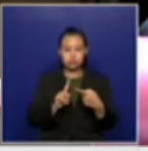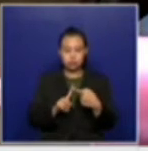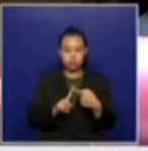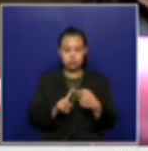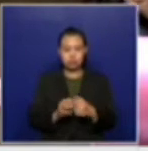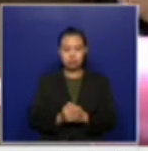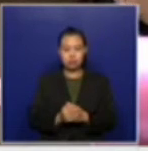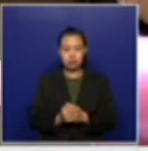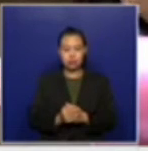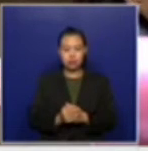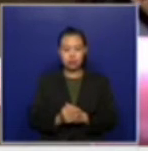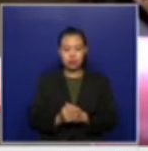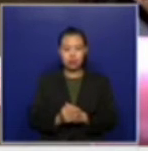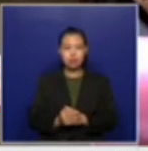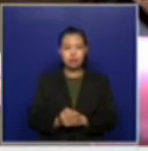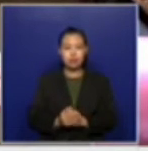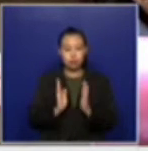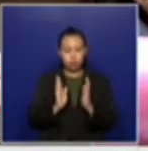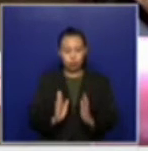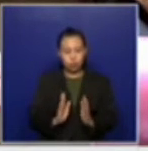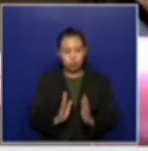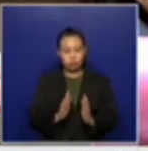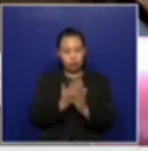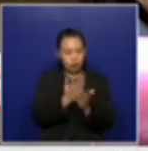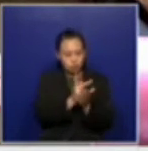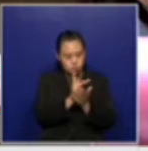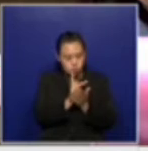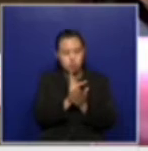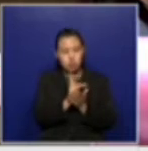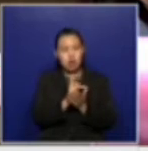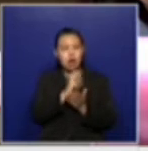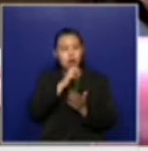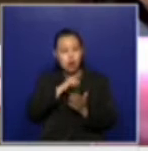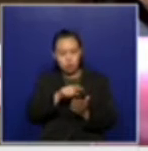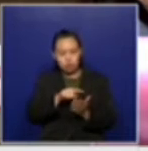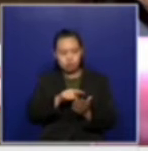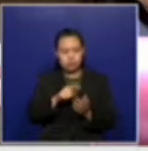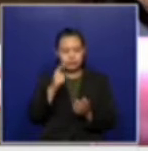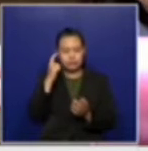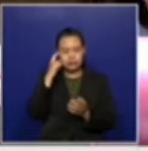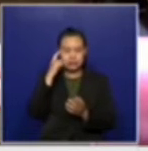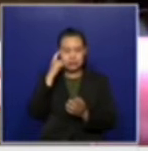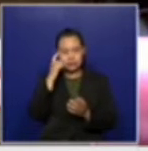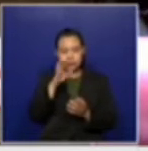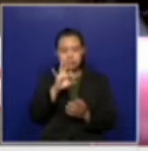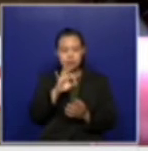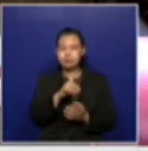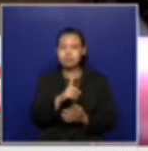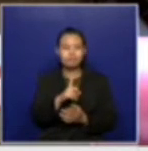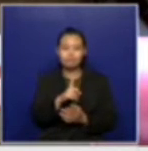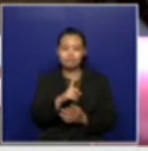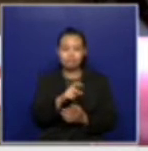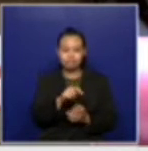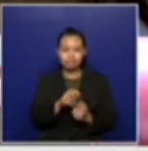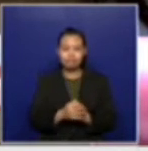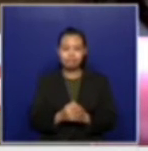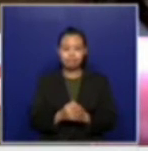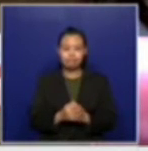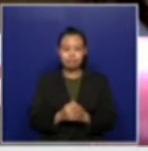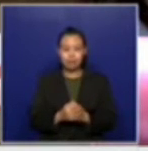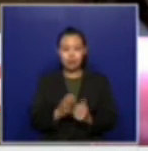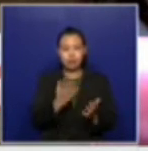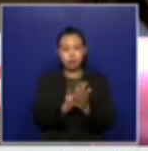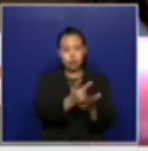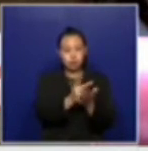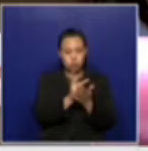างเลือกครับเนื่องจากว่าในระเบียบในการใช้จ่ายเงินต่อก้อนนี้เนี่ยระบุไว้ว่าเงินกู้นั้นจะต้อง